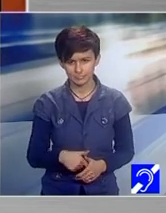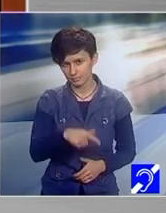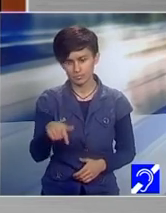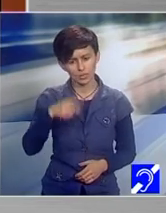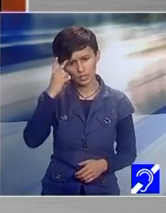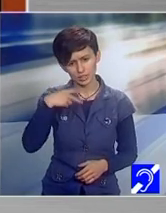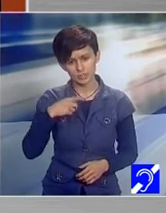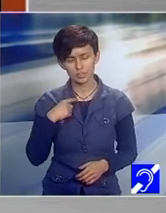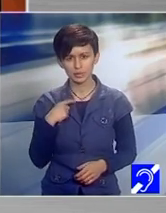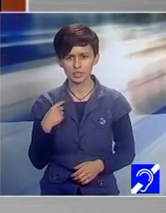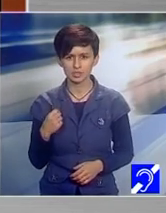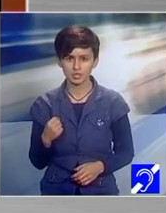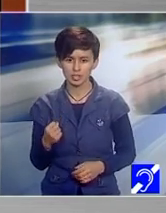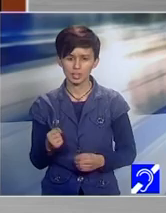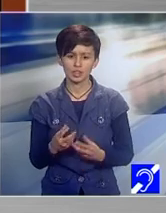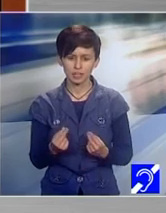e o încărcătură politică aici,